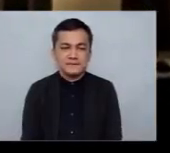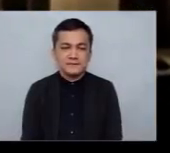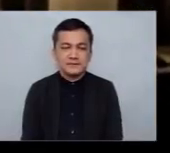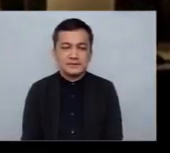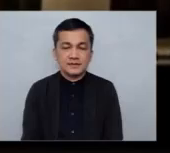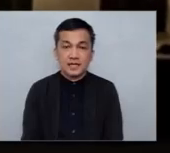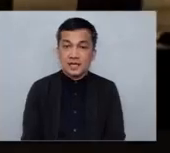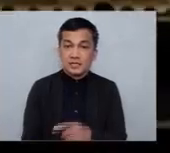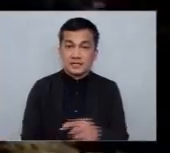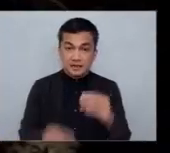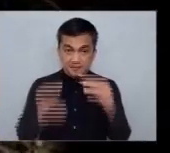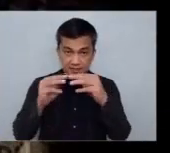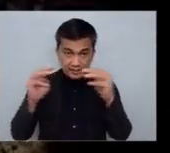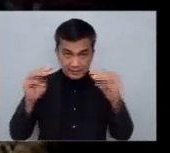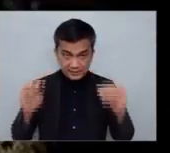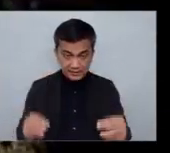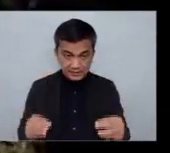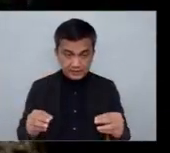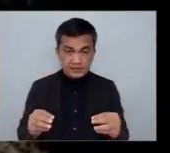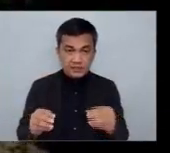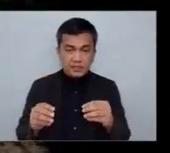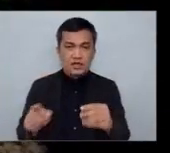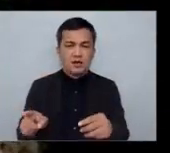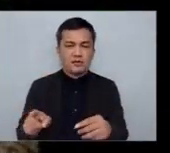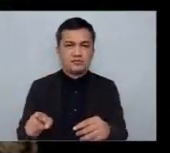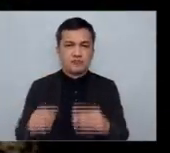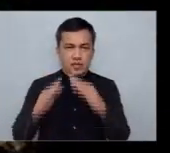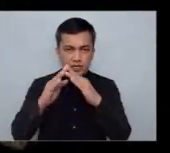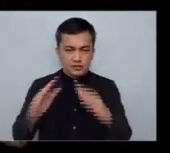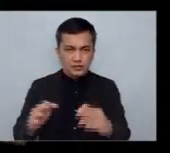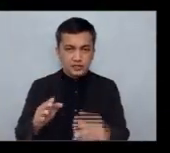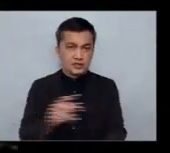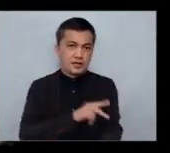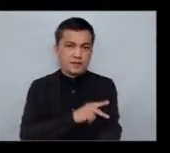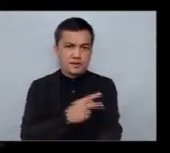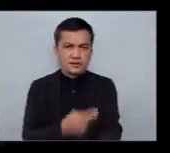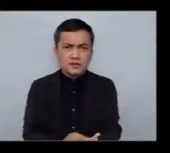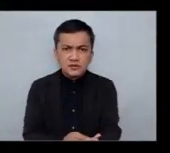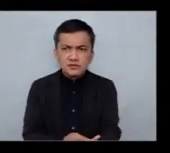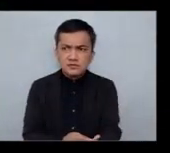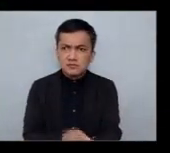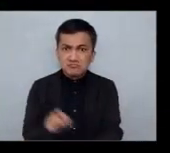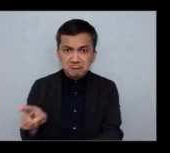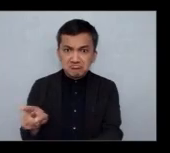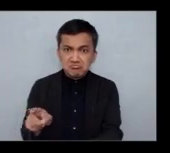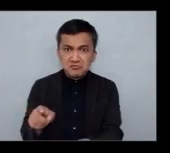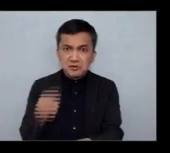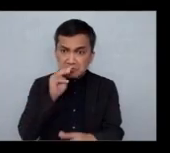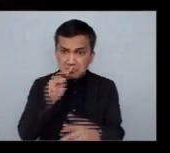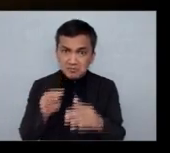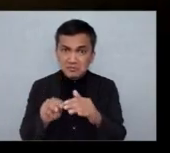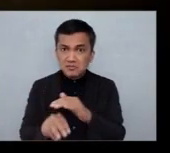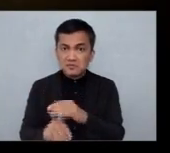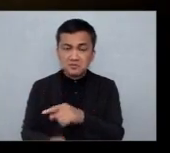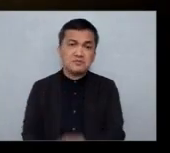Ang Malacanang, tahanan ng kapangyarihan at ng kababalaghan.